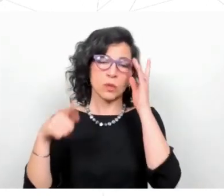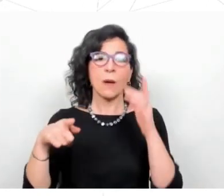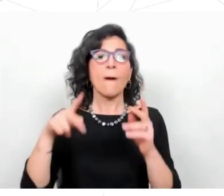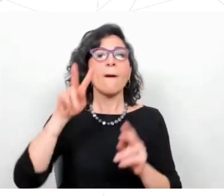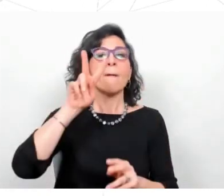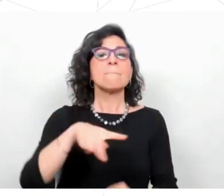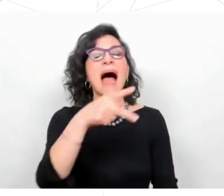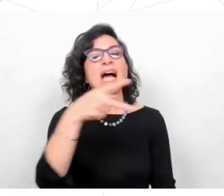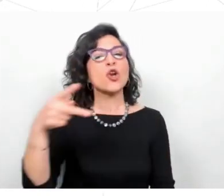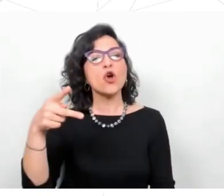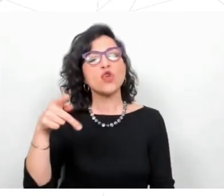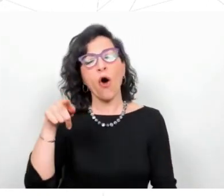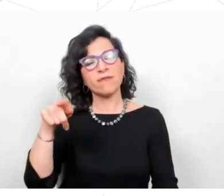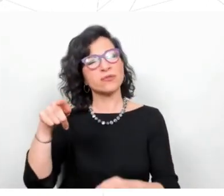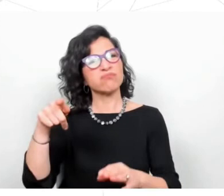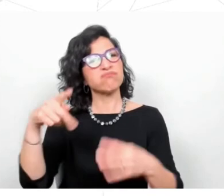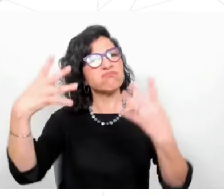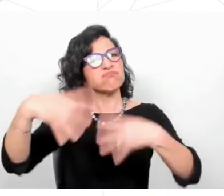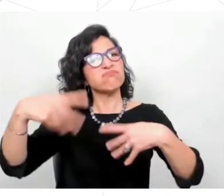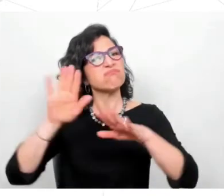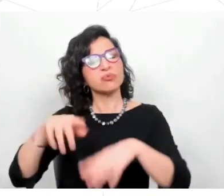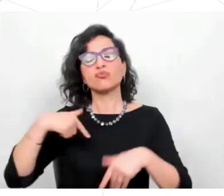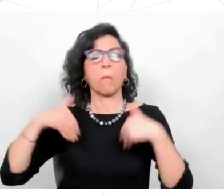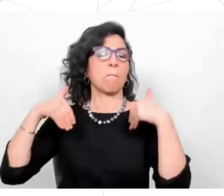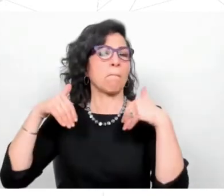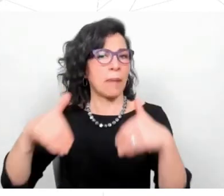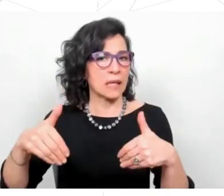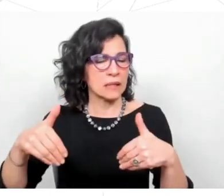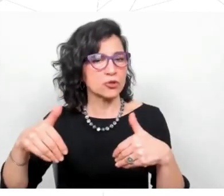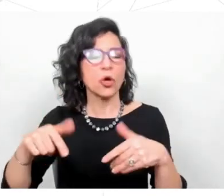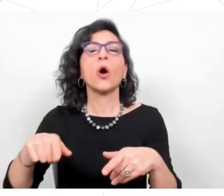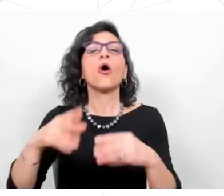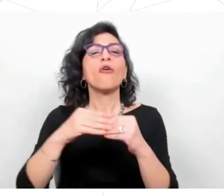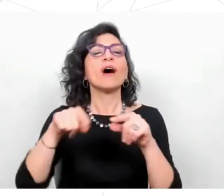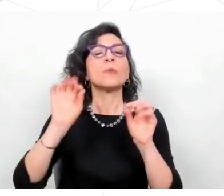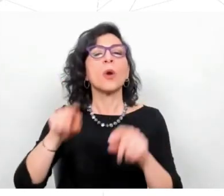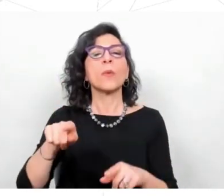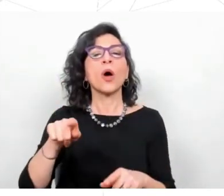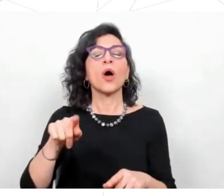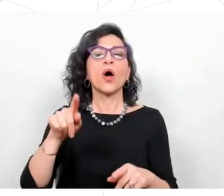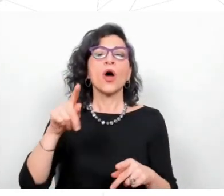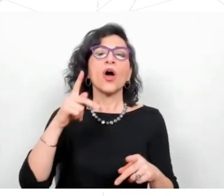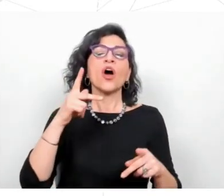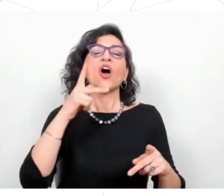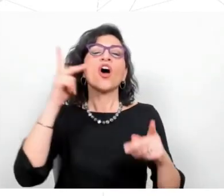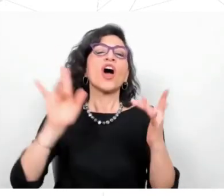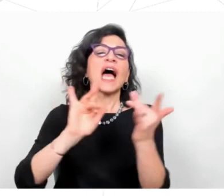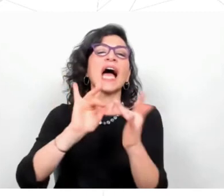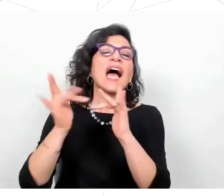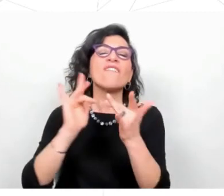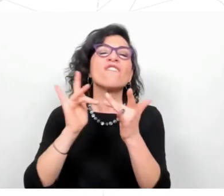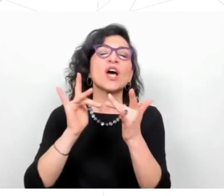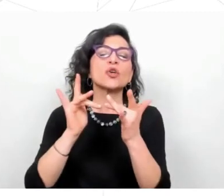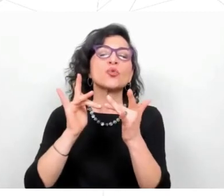Microsoft nel quale avevano fatto proprio questo, cioè un virtual tour nel Tech Inclusion